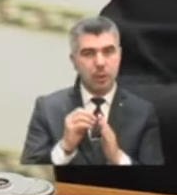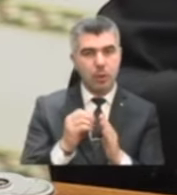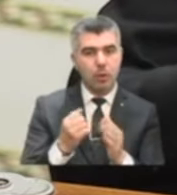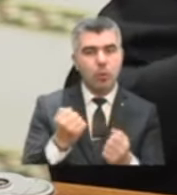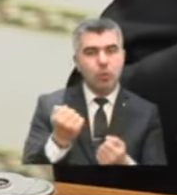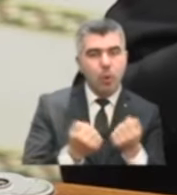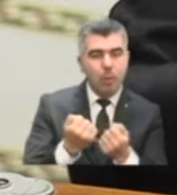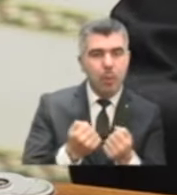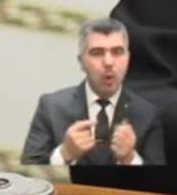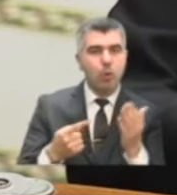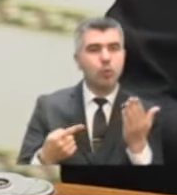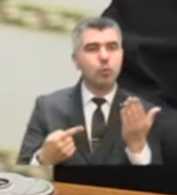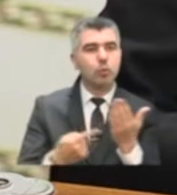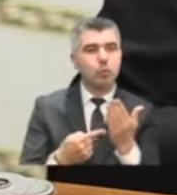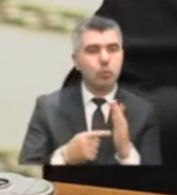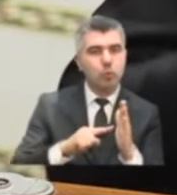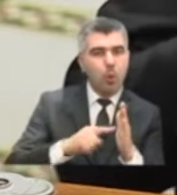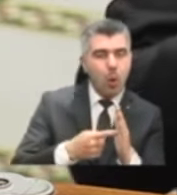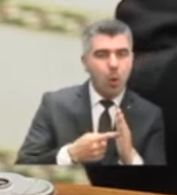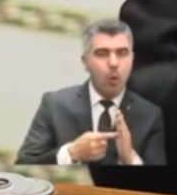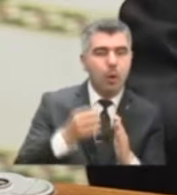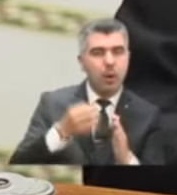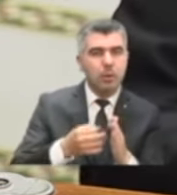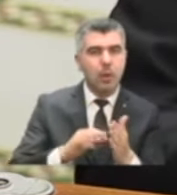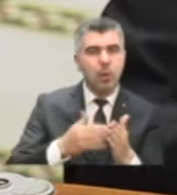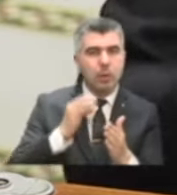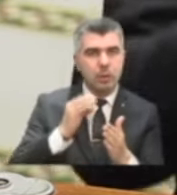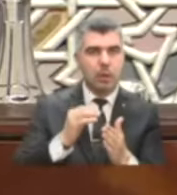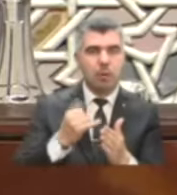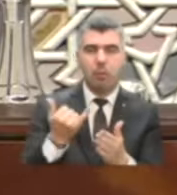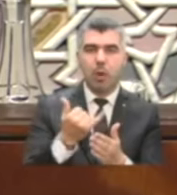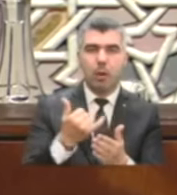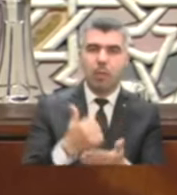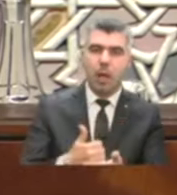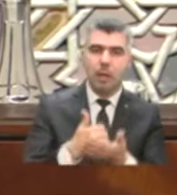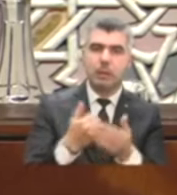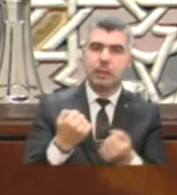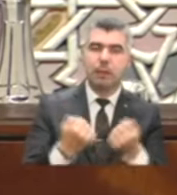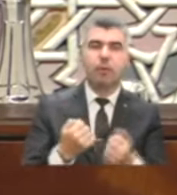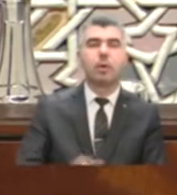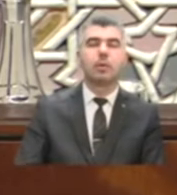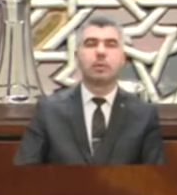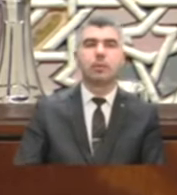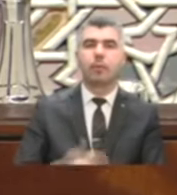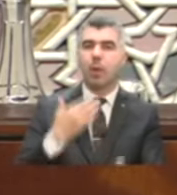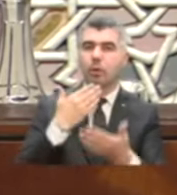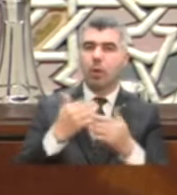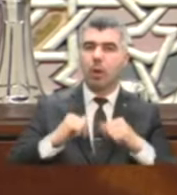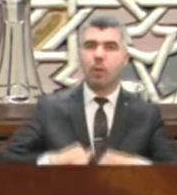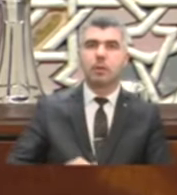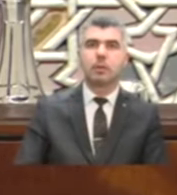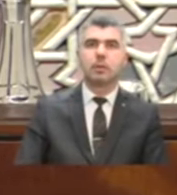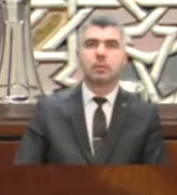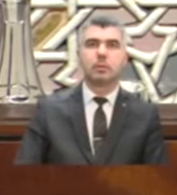ذكية وغادي تولي تقرا الطريق وغادي تقول لي تساعد السائق. شكرا. ولكن شكرا سيد الوزير.